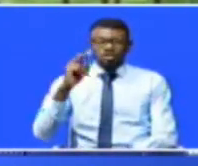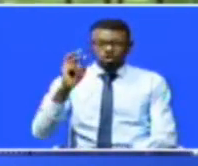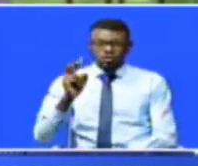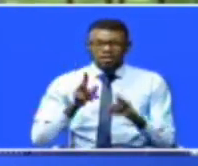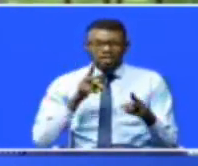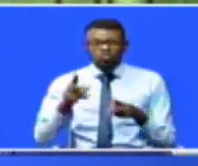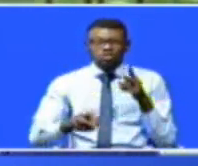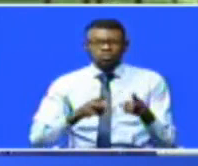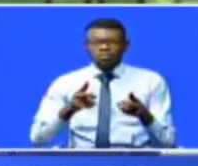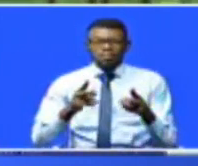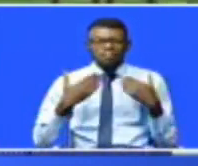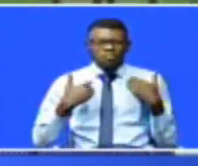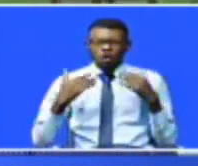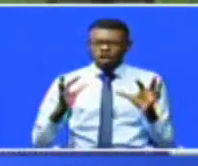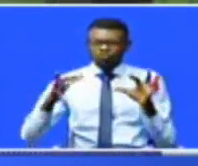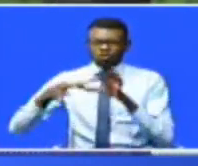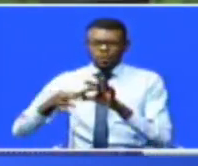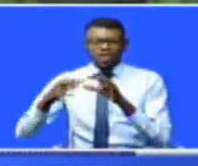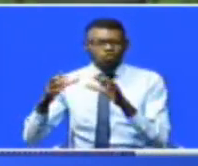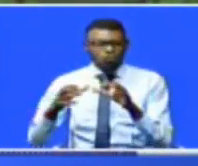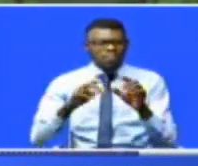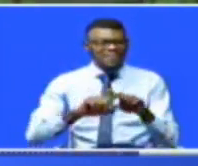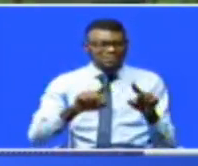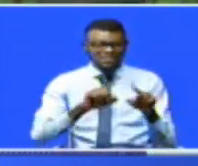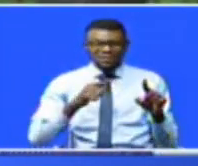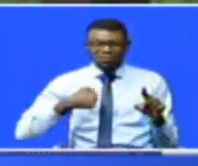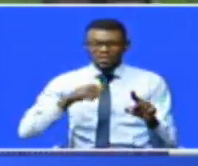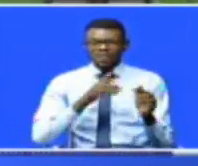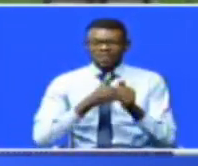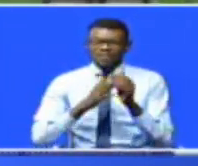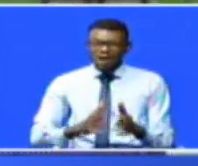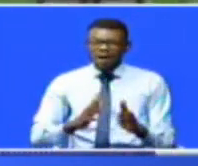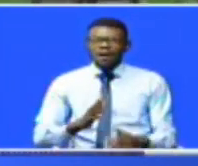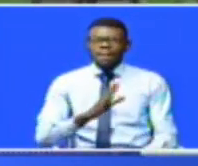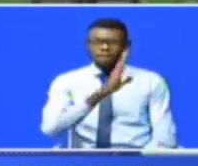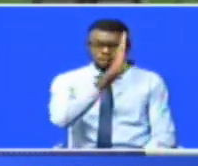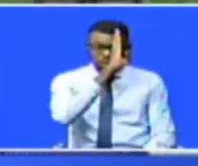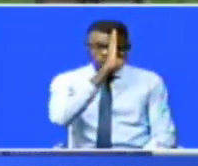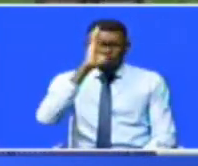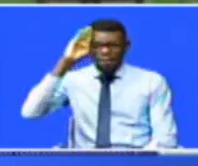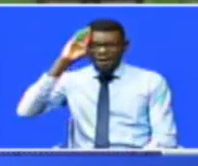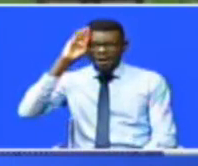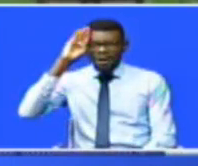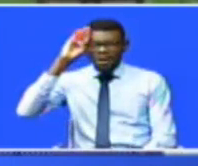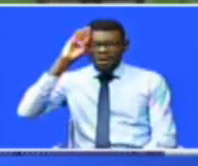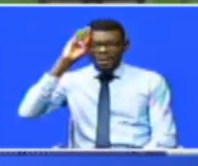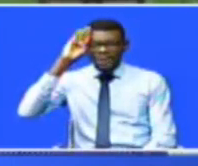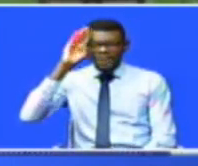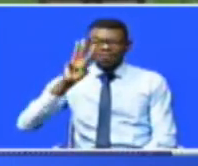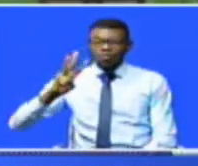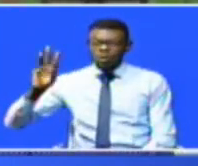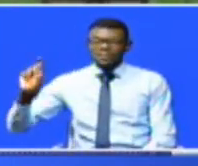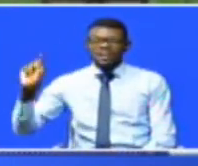ni masuala ya miungano, na sisi kama viongozi wa Bungoma, viongozi wa Magharibi, tunajua